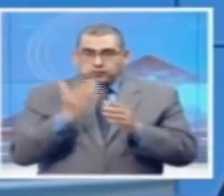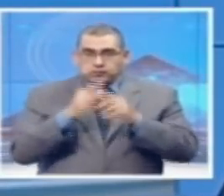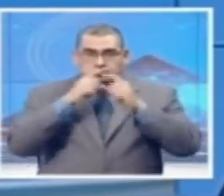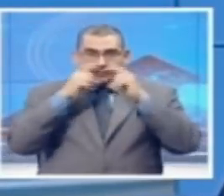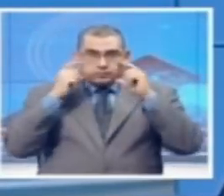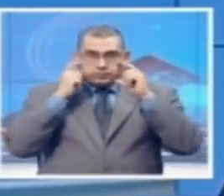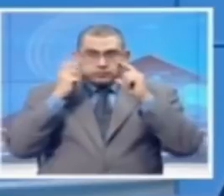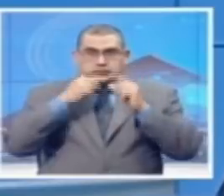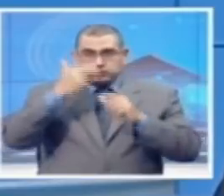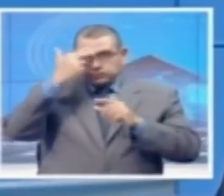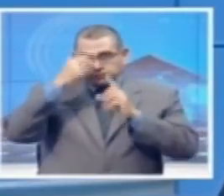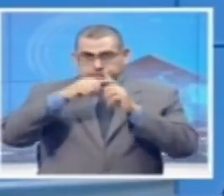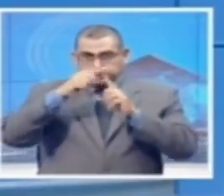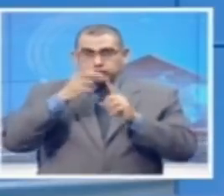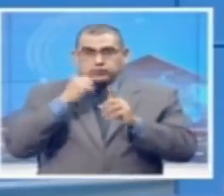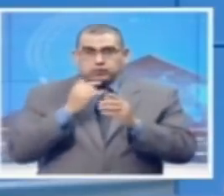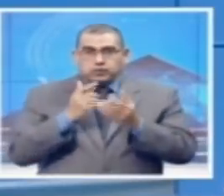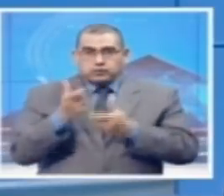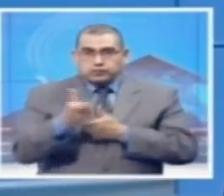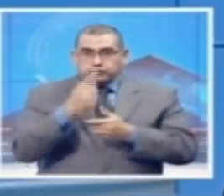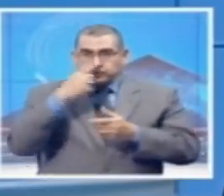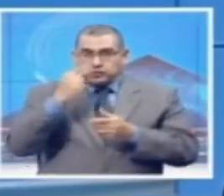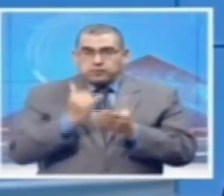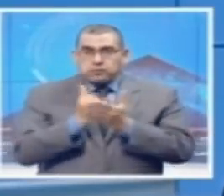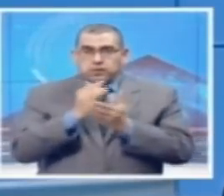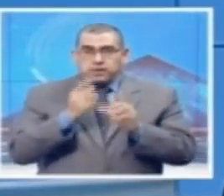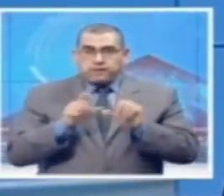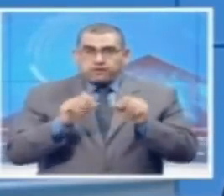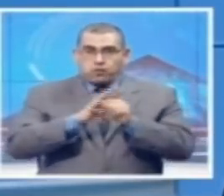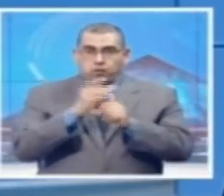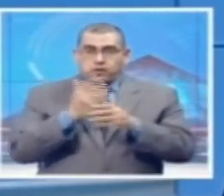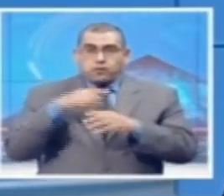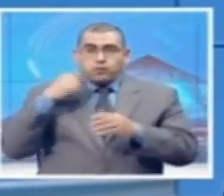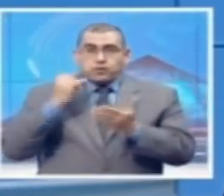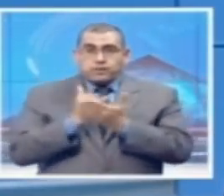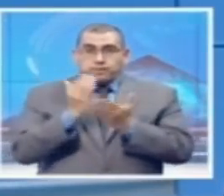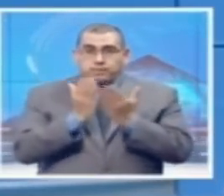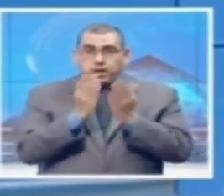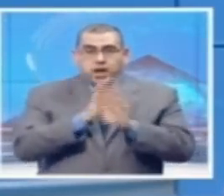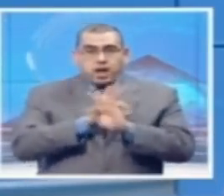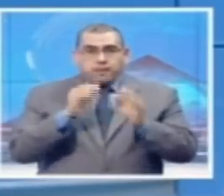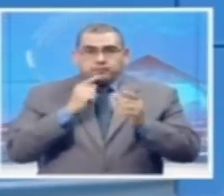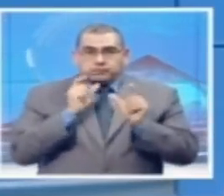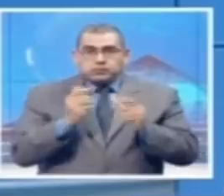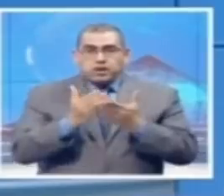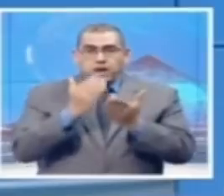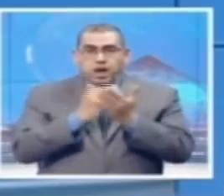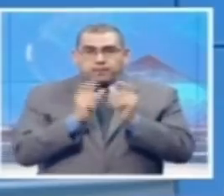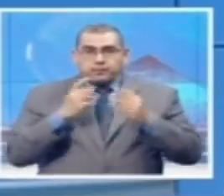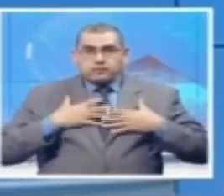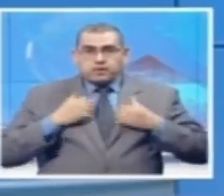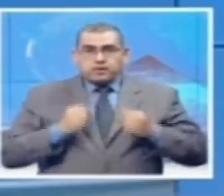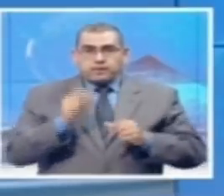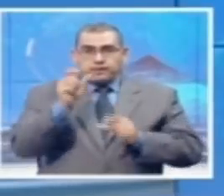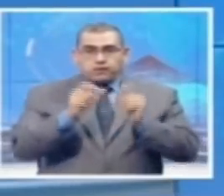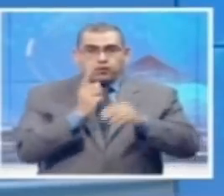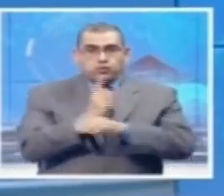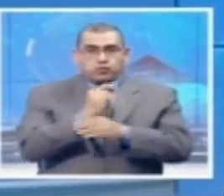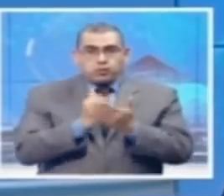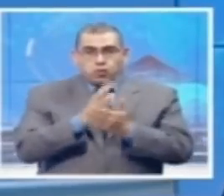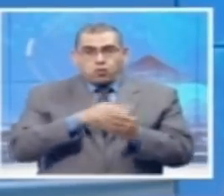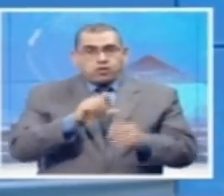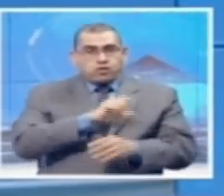مكثفة للوقاية من فيروس كورونا. هذا أعلنت مديريات التربية والتعليم انتهاء كافة الاستعدادات للحفاظ على سلامة أعضاء الهيئة